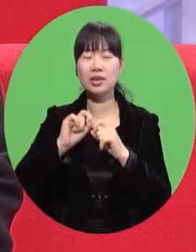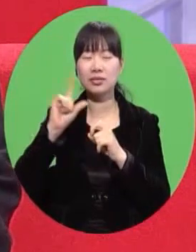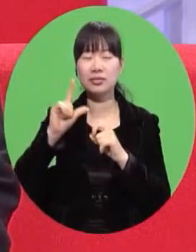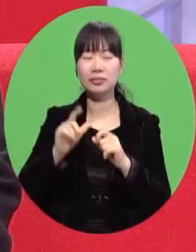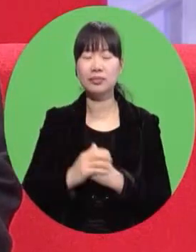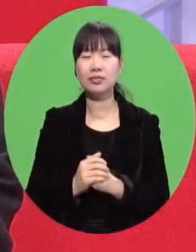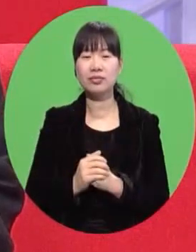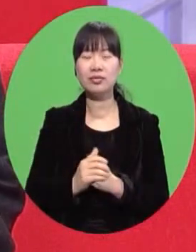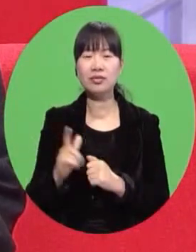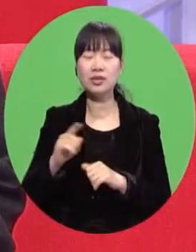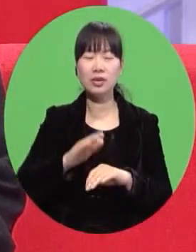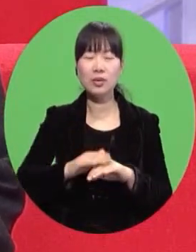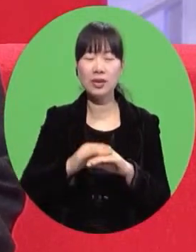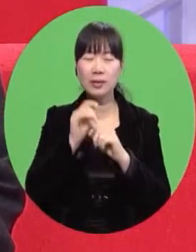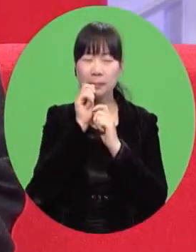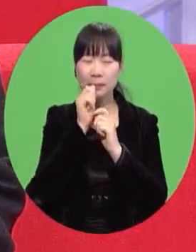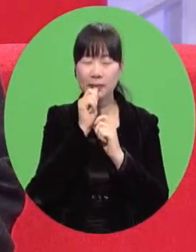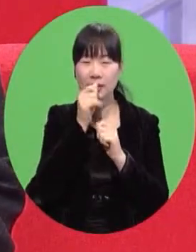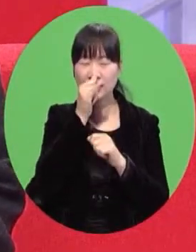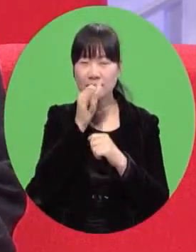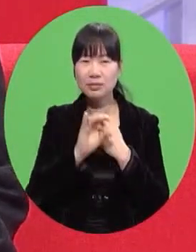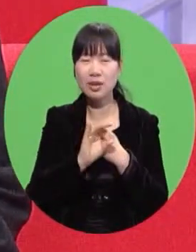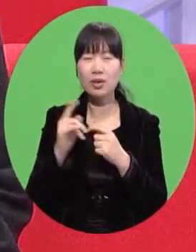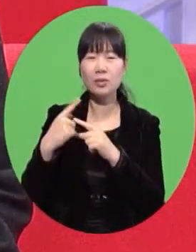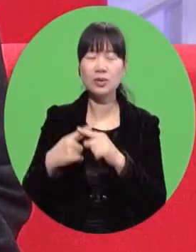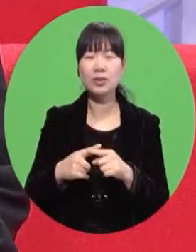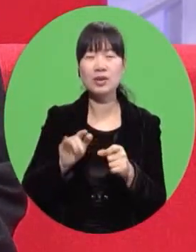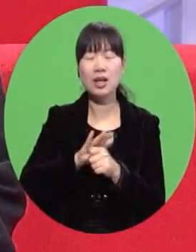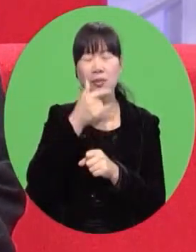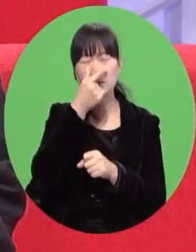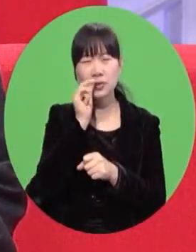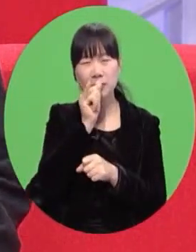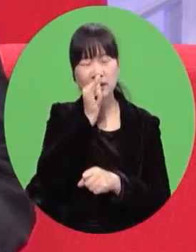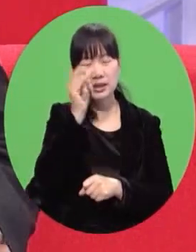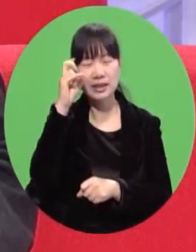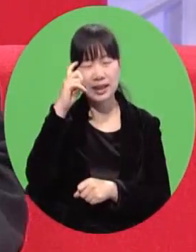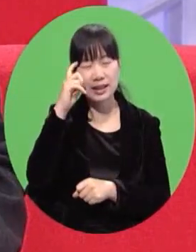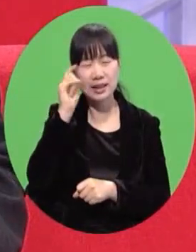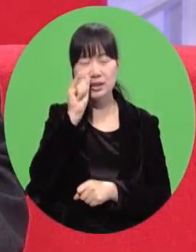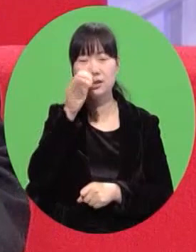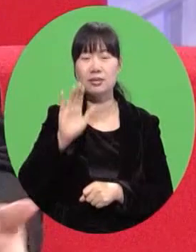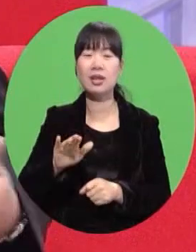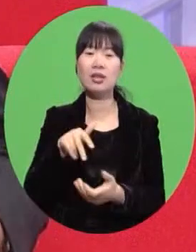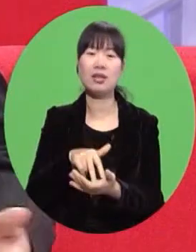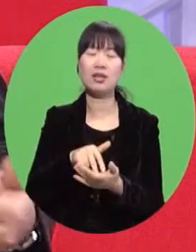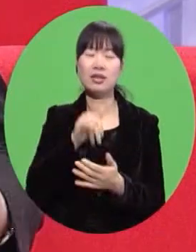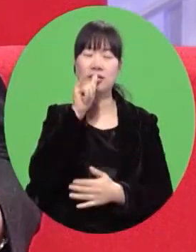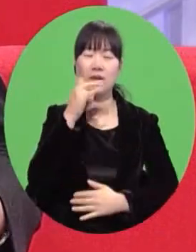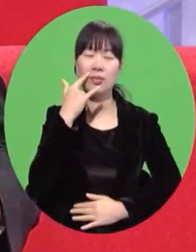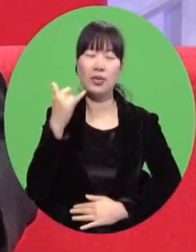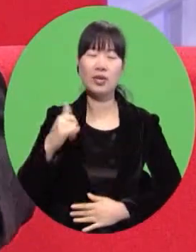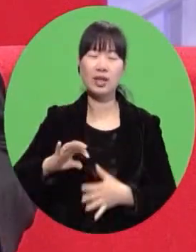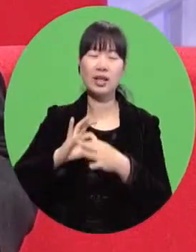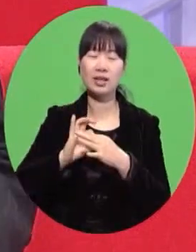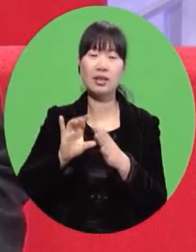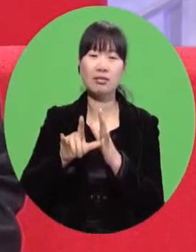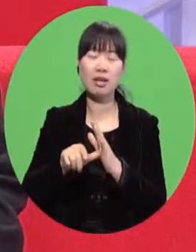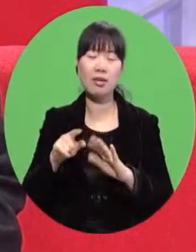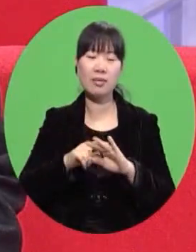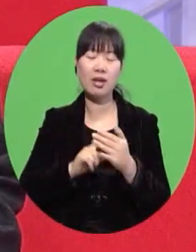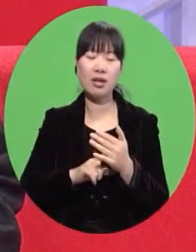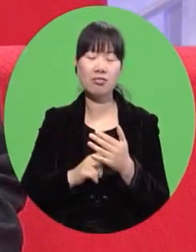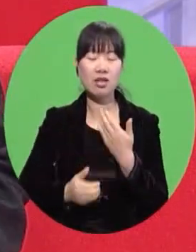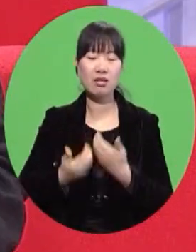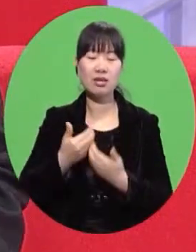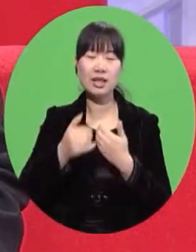대부분은 이제 뭐 손을 물어뜯거나 그러면 무조건 애정결핍인가 이렇게 생각을 하지만 그런 경우도 있어요. 뭔가 부모와의 관계에서 네. 마음의